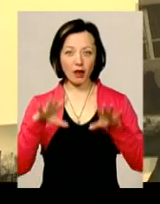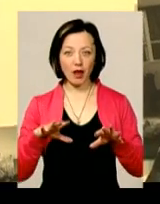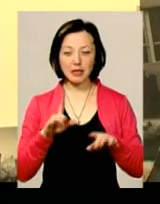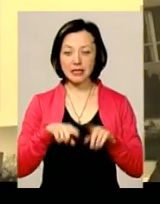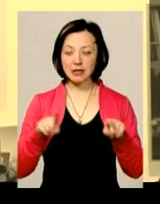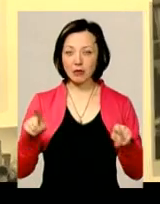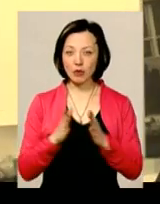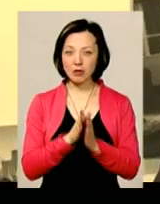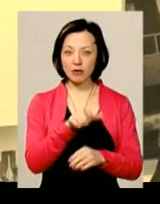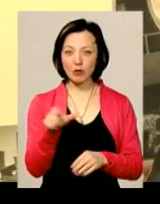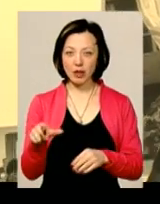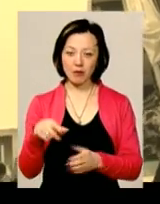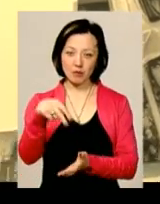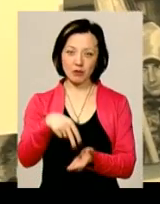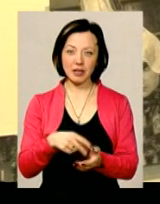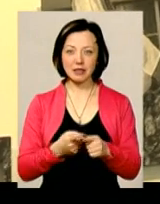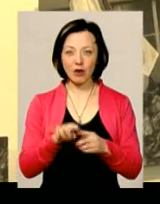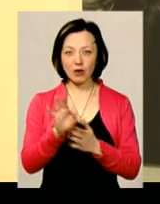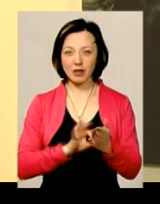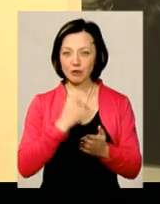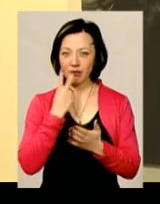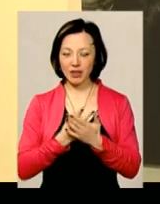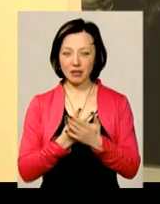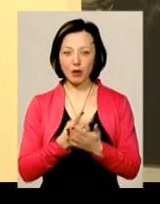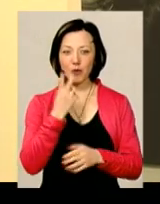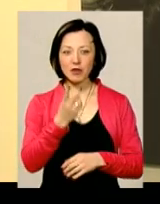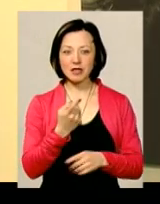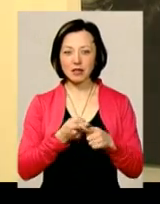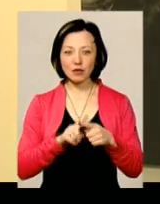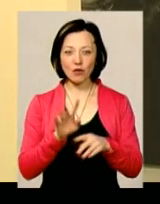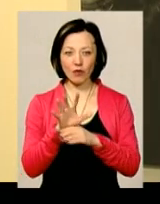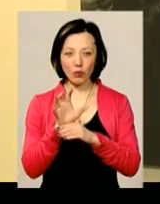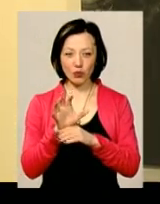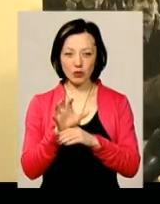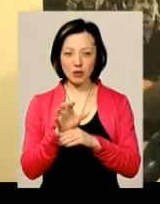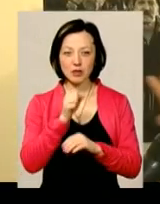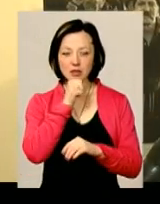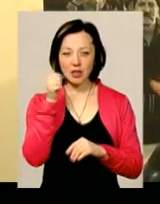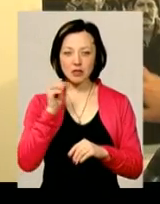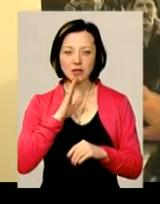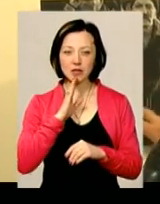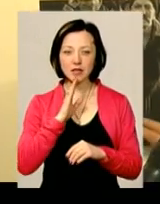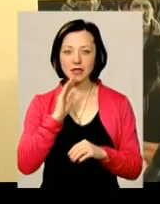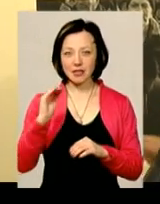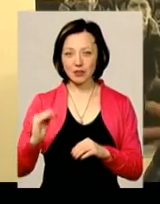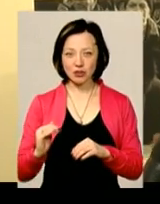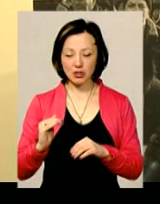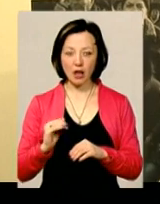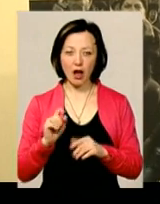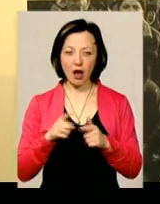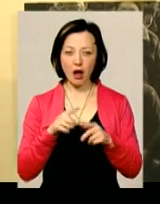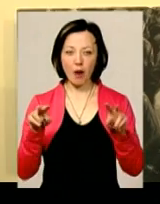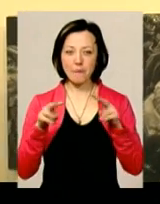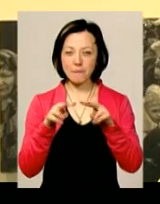Тільки зрідка просив людей попозувати, і це одразу видно. Подивіться на цю світлину. Старша пані і дівчинка, а